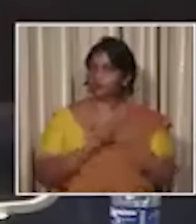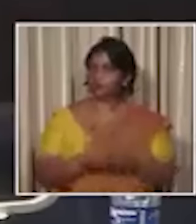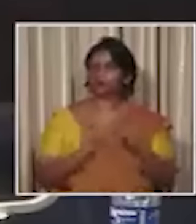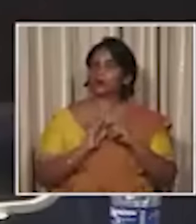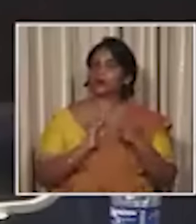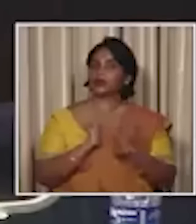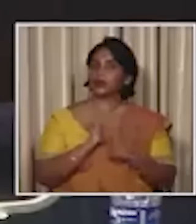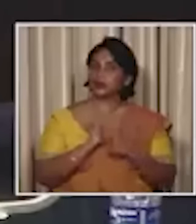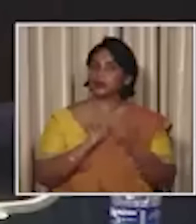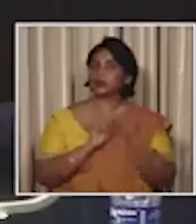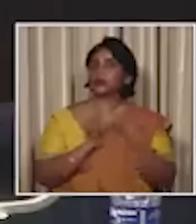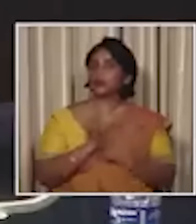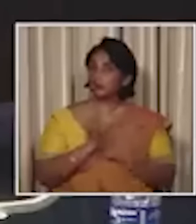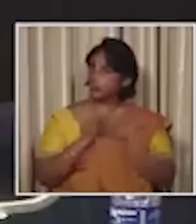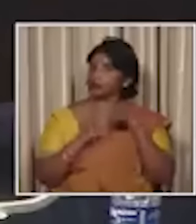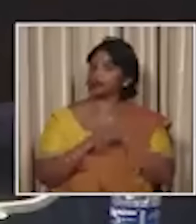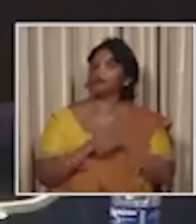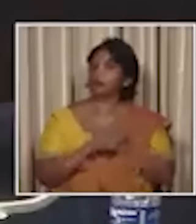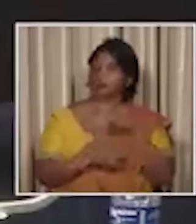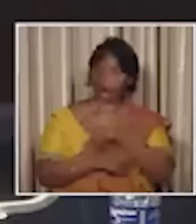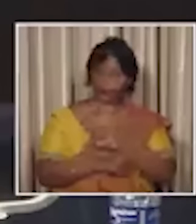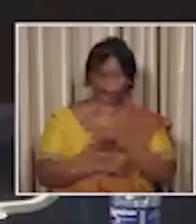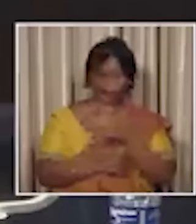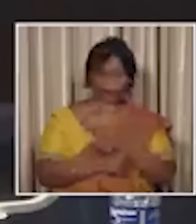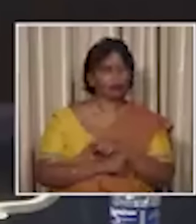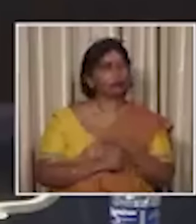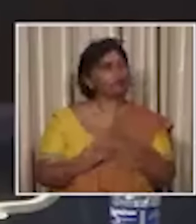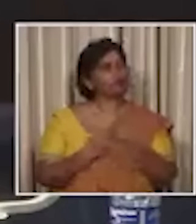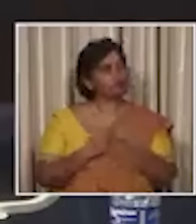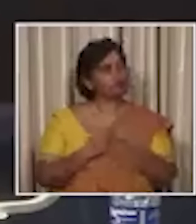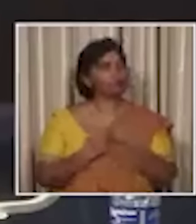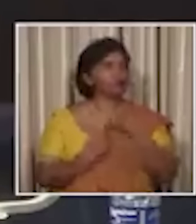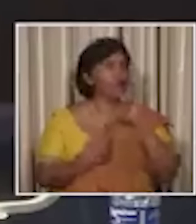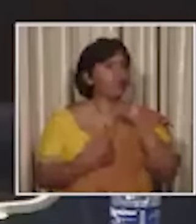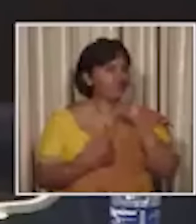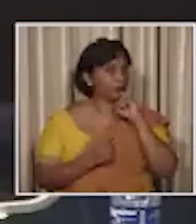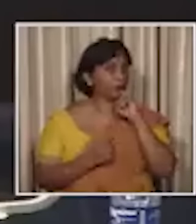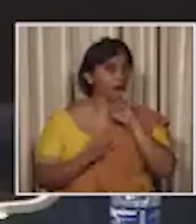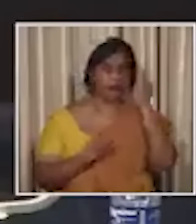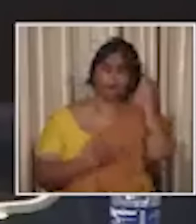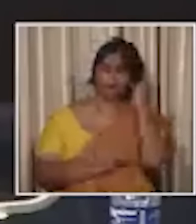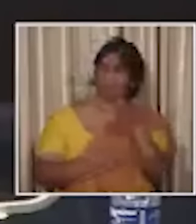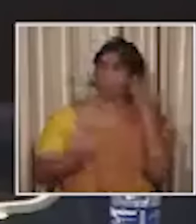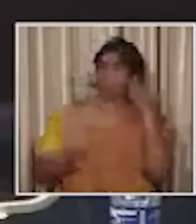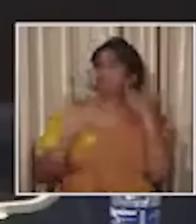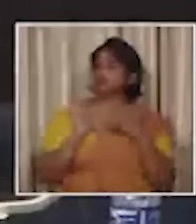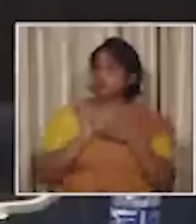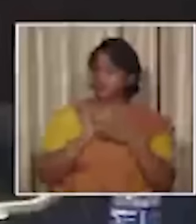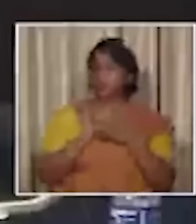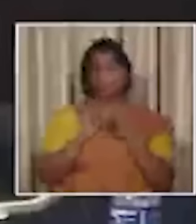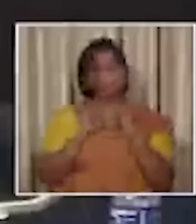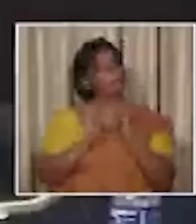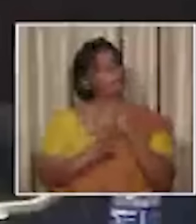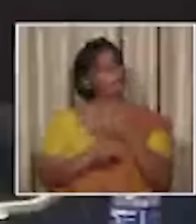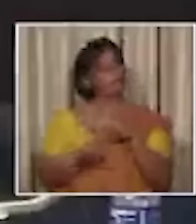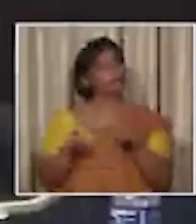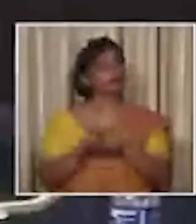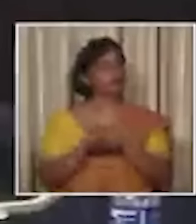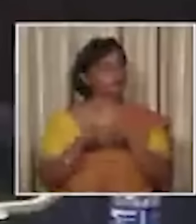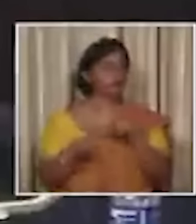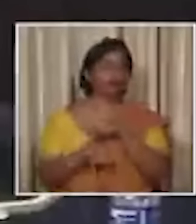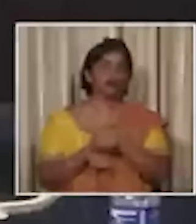செய்யவில்லை, நாங்கள் வந்து நீதிமன்றத்தை அவமதித்ததற்காகத்தான் கைது செய்தோம் என்று சொல்லி. நீங்கள் அப்படி என்று சொன்னால் முதல் அறிக்கை எடுத்து பாருங்கள், அப்படி என்று